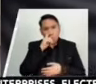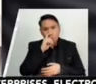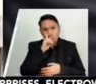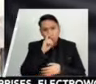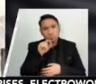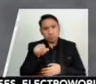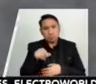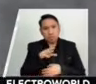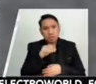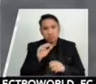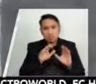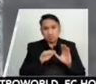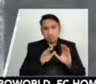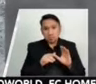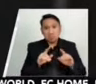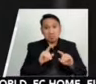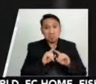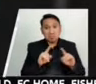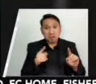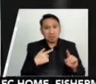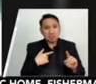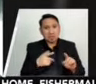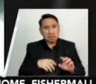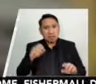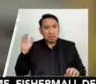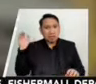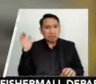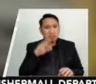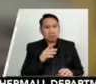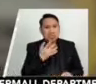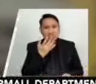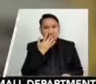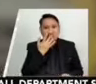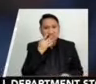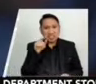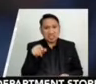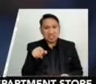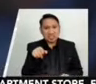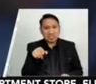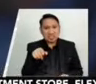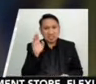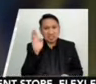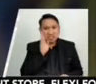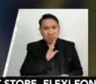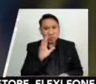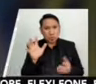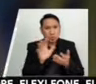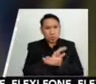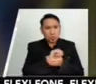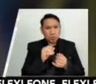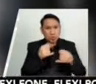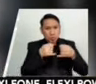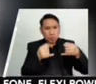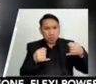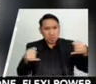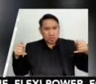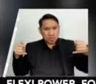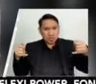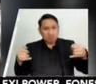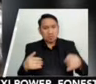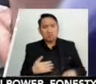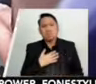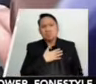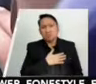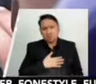nga lamang, may mga nagbabasag na ng elevator na gawa sa salamin o kaya na may sinisira ang wiring. Ingatan po natin kung kulong